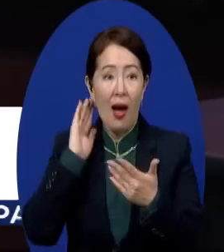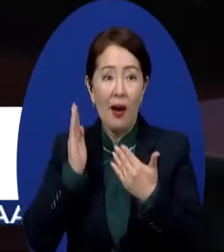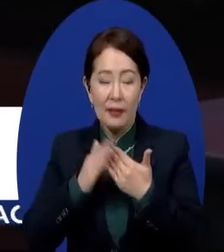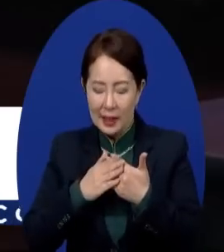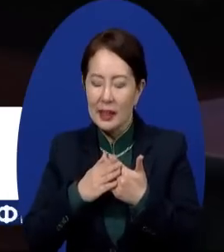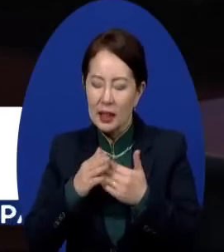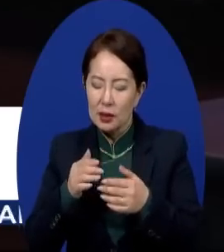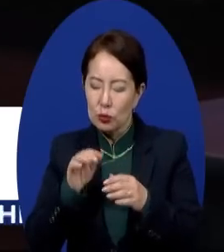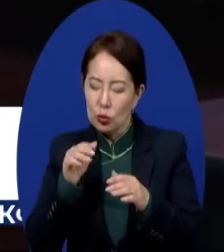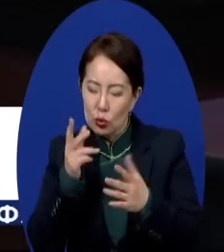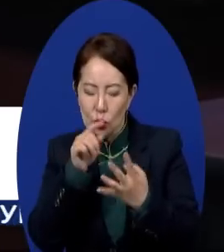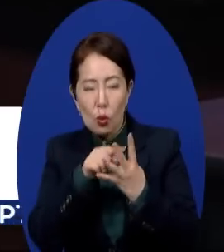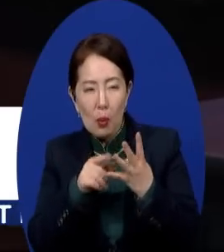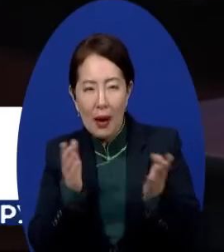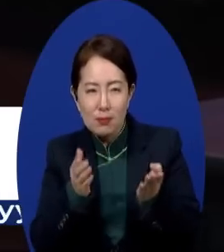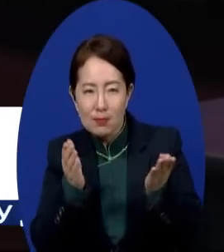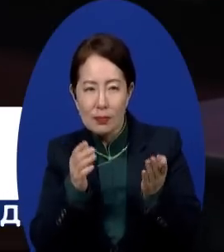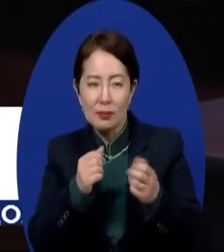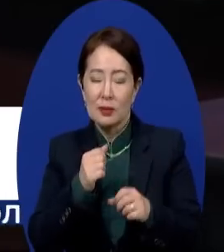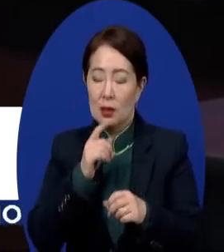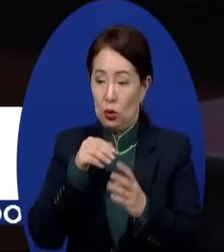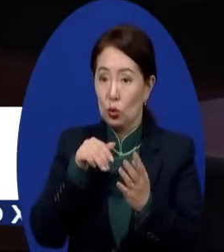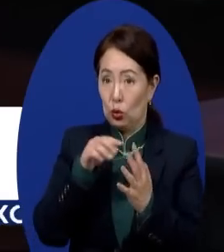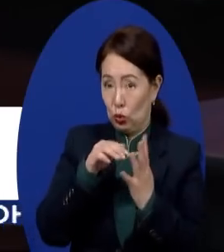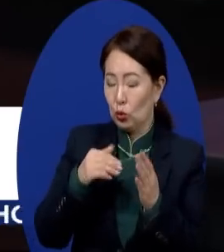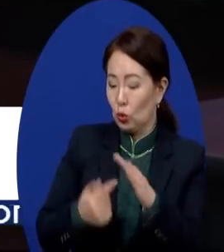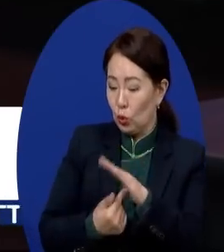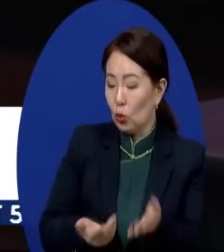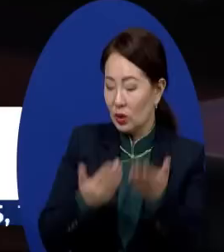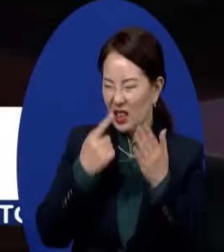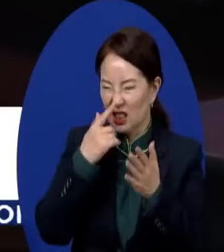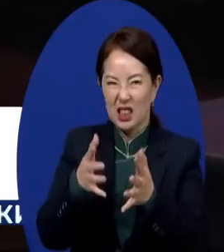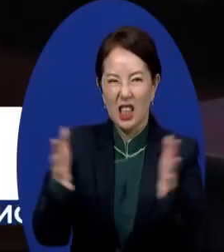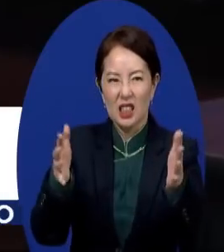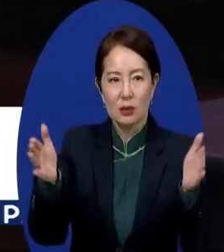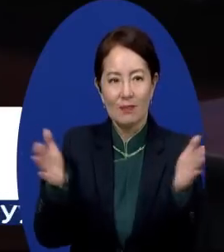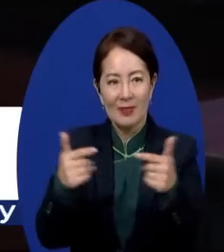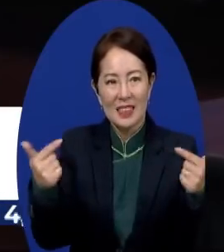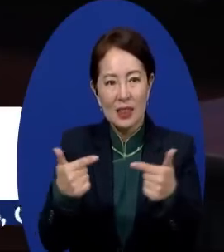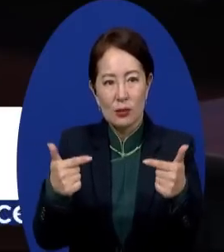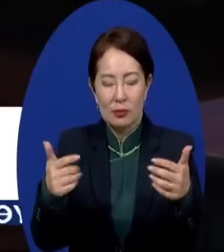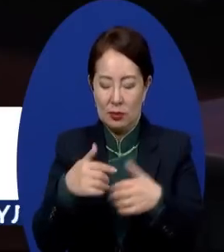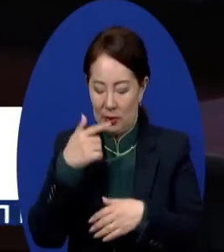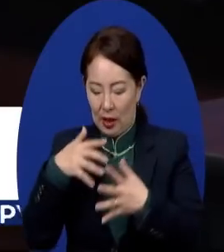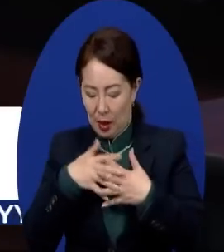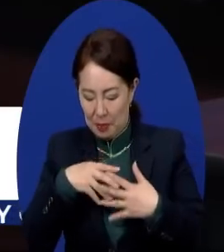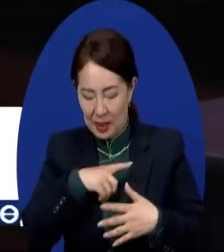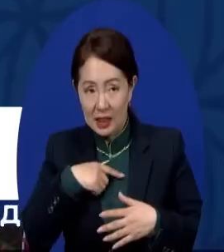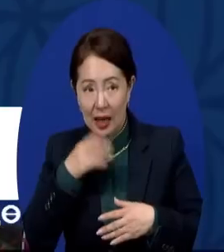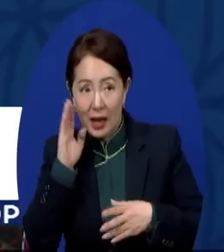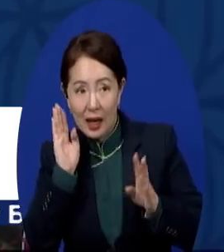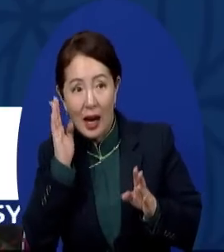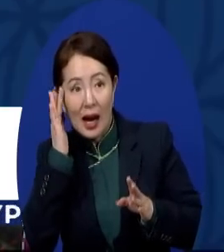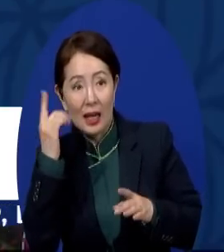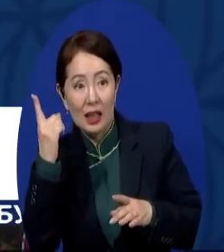багнанд тулгуурлах юм байна. Энэ шин санаачилгыг тус бүс нутаг дахь хятадын өргөжин тэлэлтийг эсэргүүцэхэд Америкийн хувьд бол нэг арга зам болно гэж